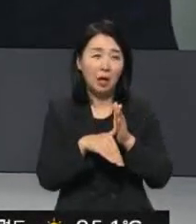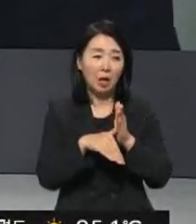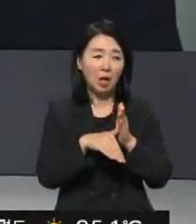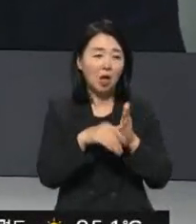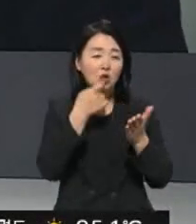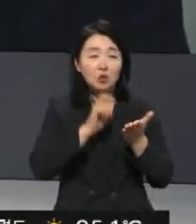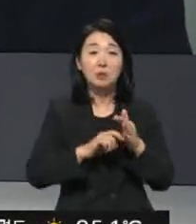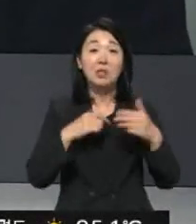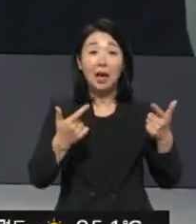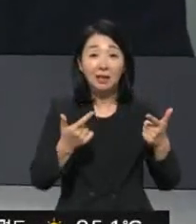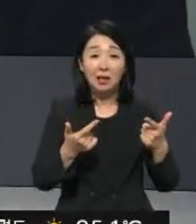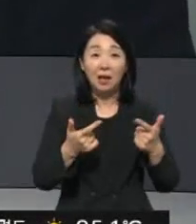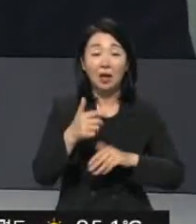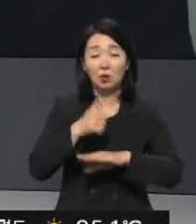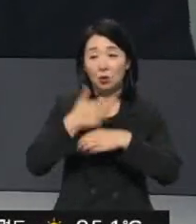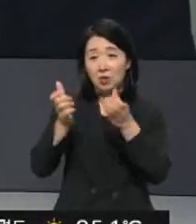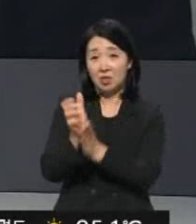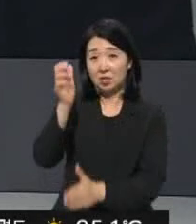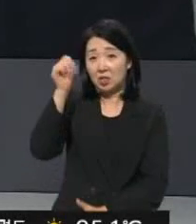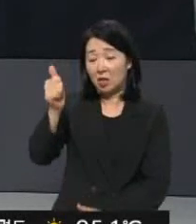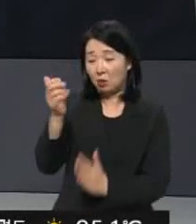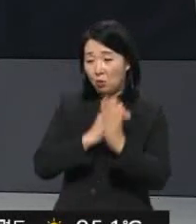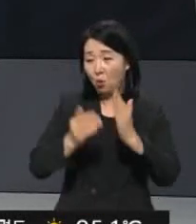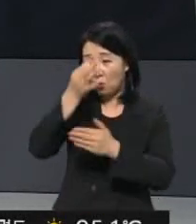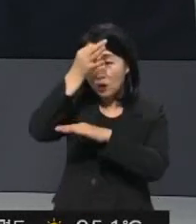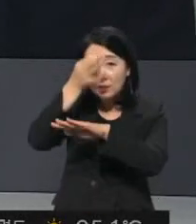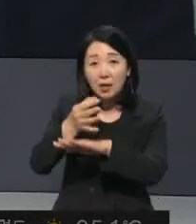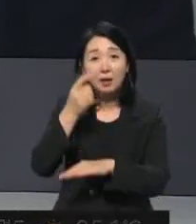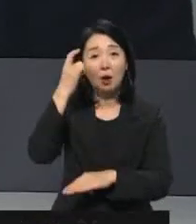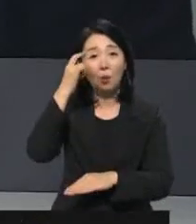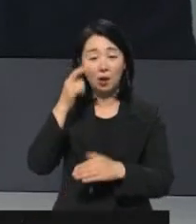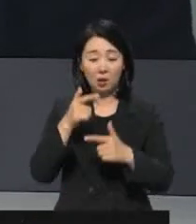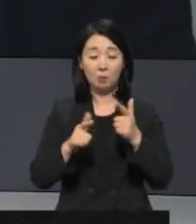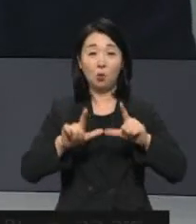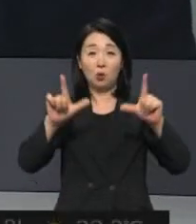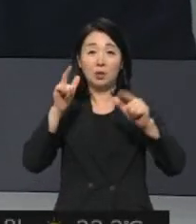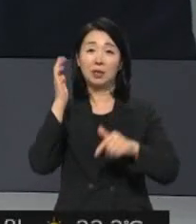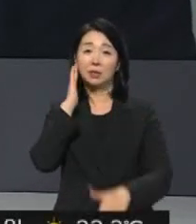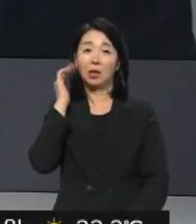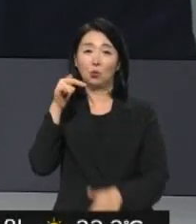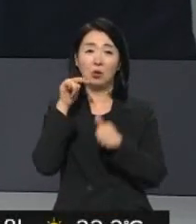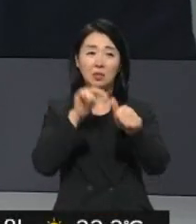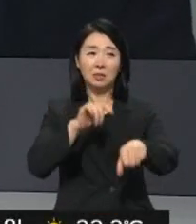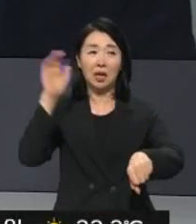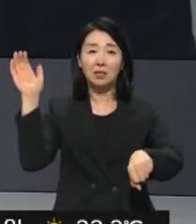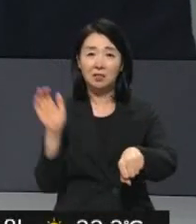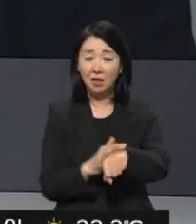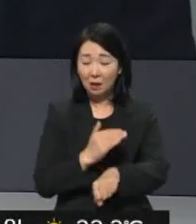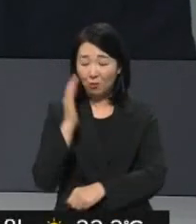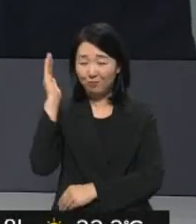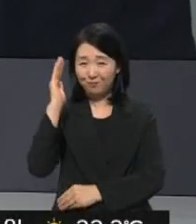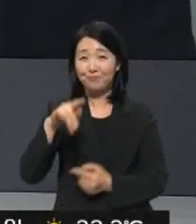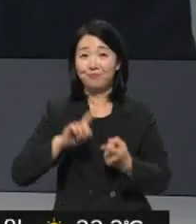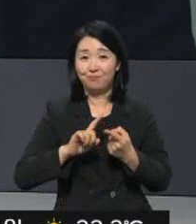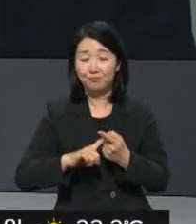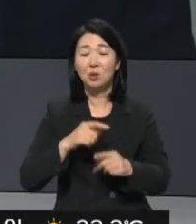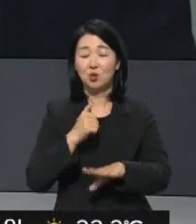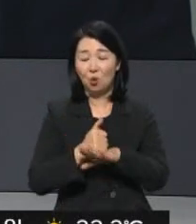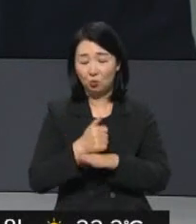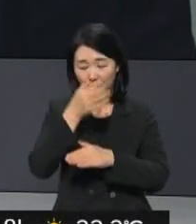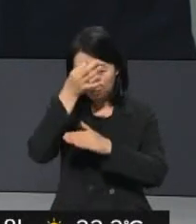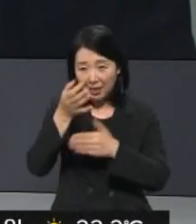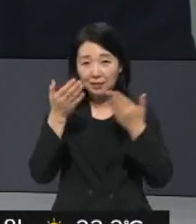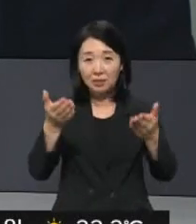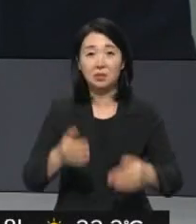이 장관이 대표로 공개 사과에 나선 이유, 아무래도 지난 목요일 대통령 지시를 잘못 브리핑한 데 따른 건 아닌가